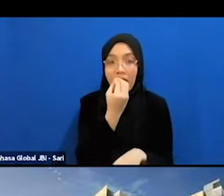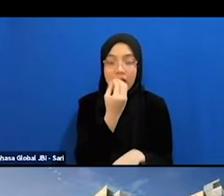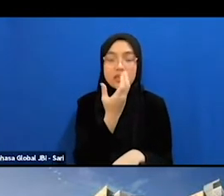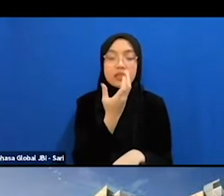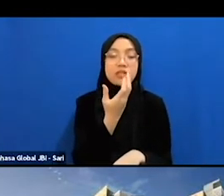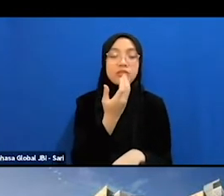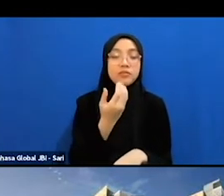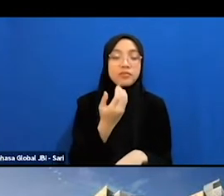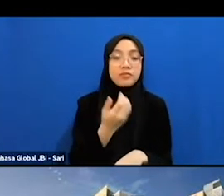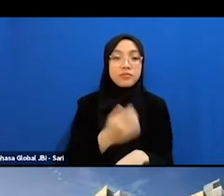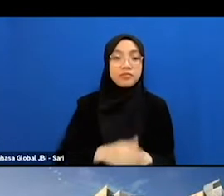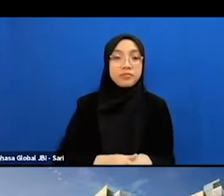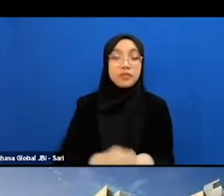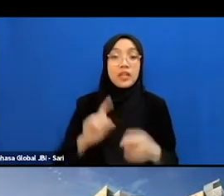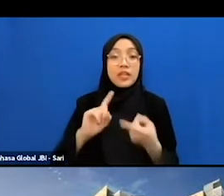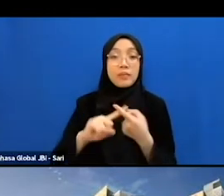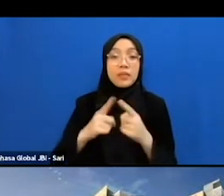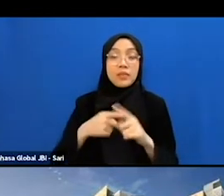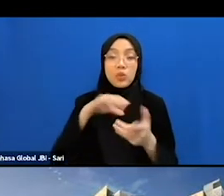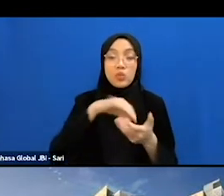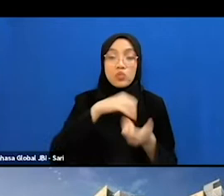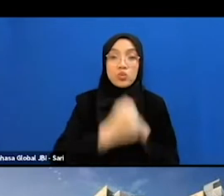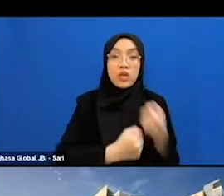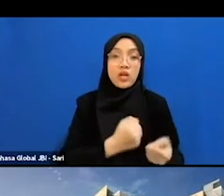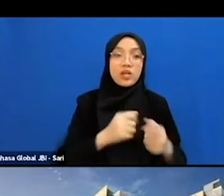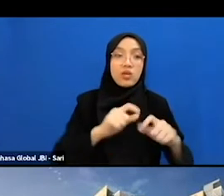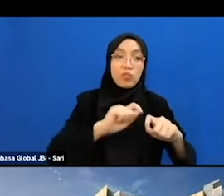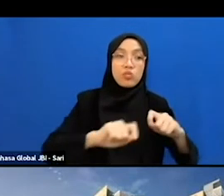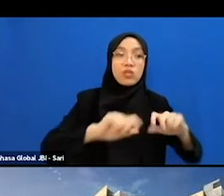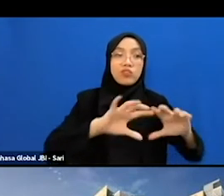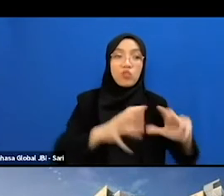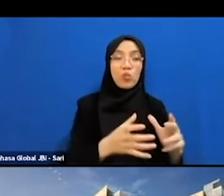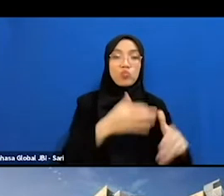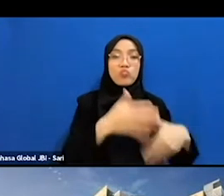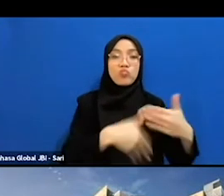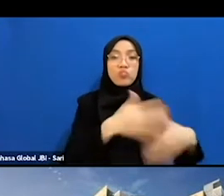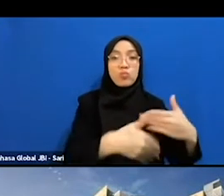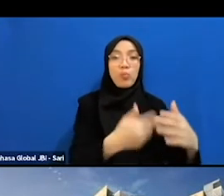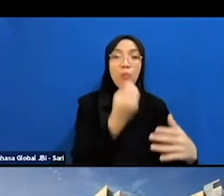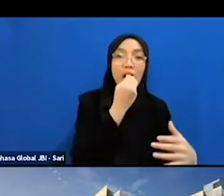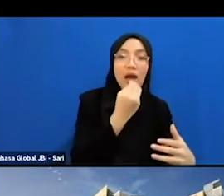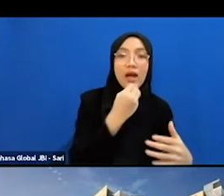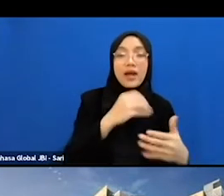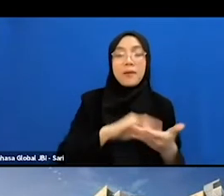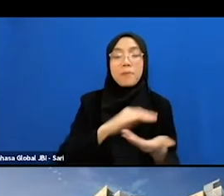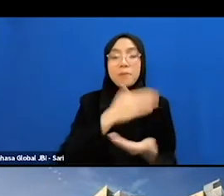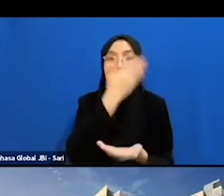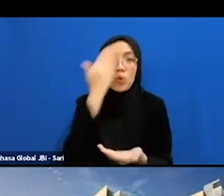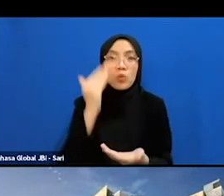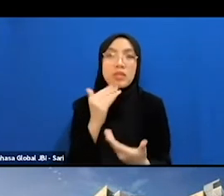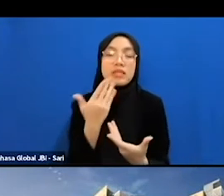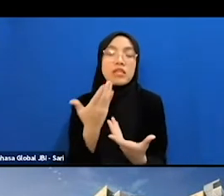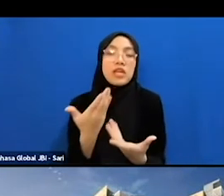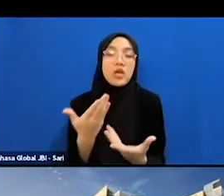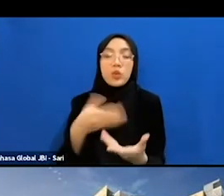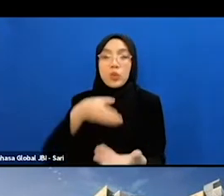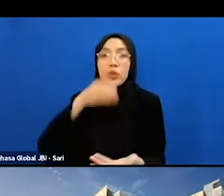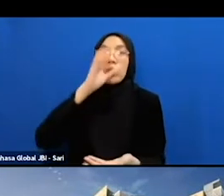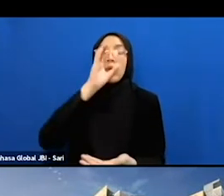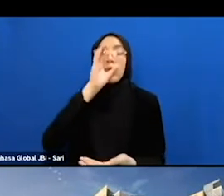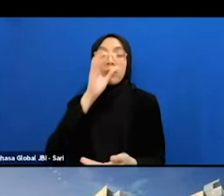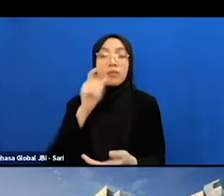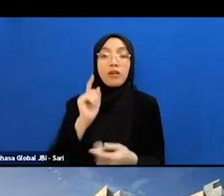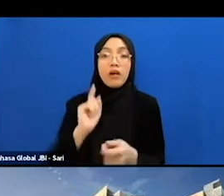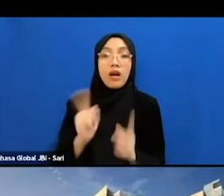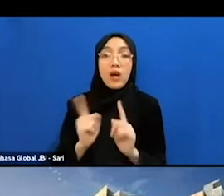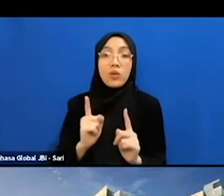eh teman-teman pelaku usaha yang memproduksi makanan kosmetik minuman dan sebagainya kalau dia